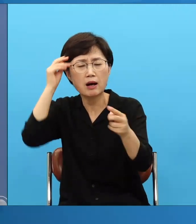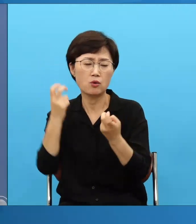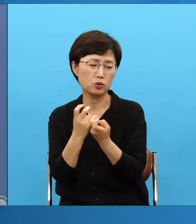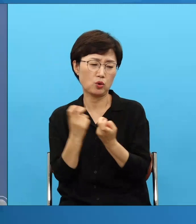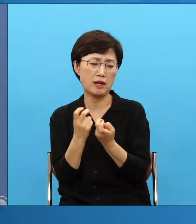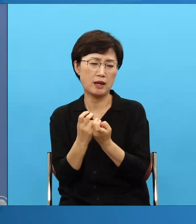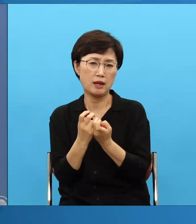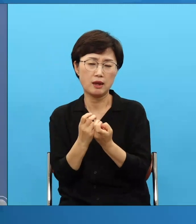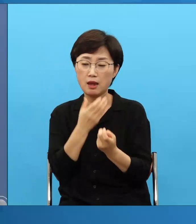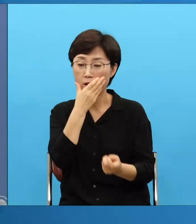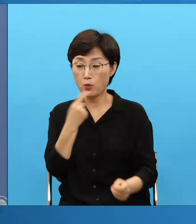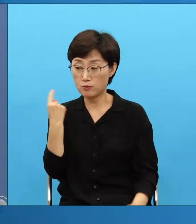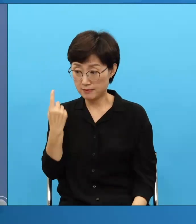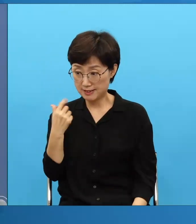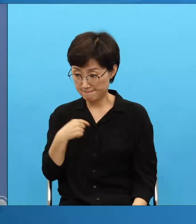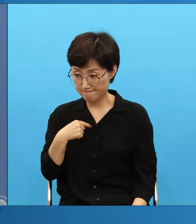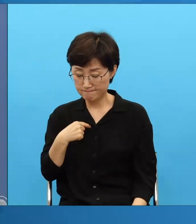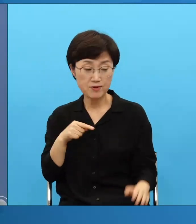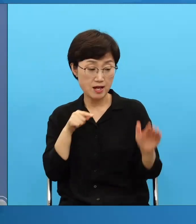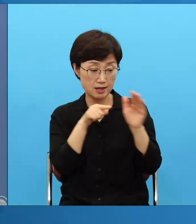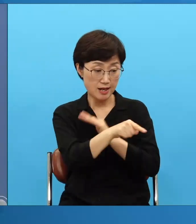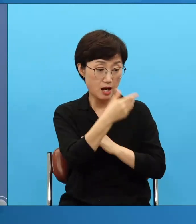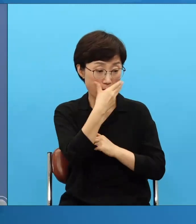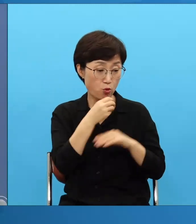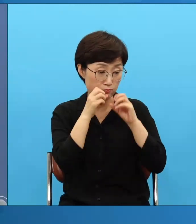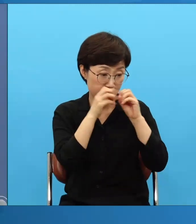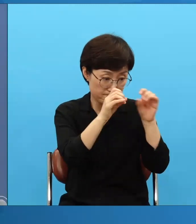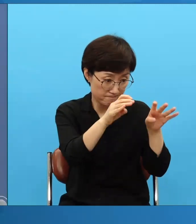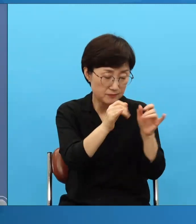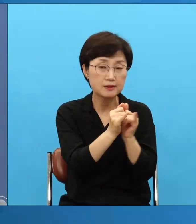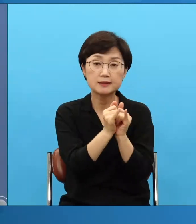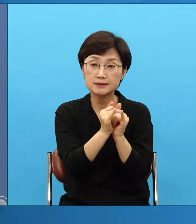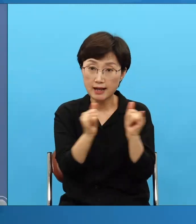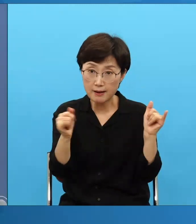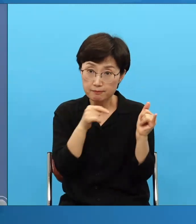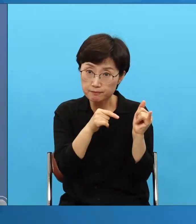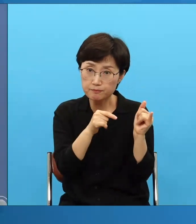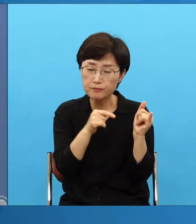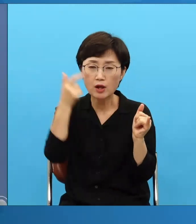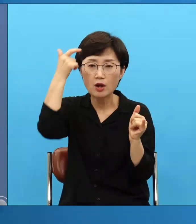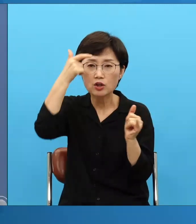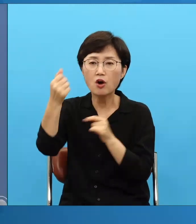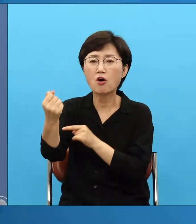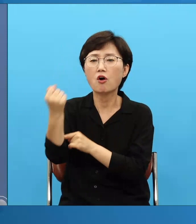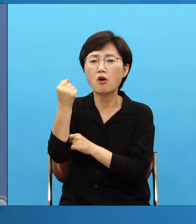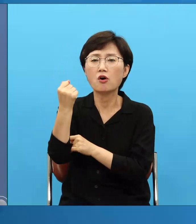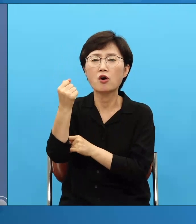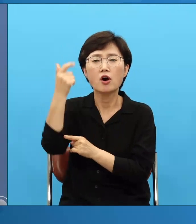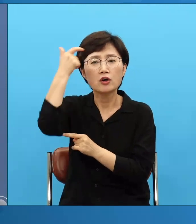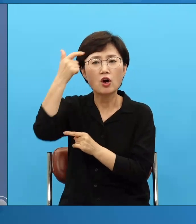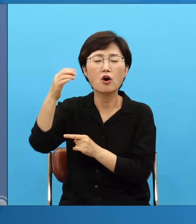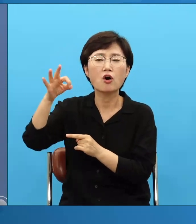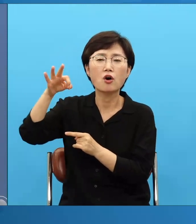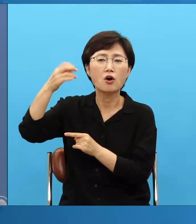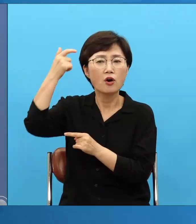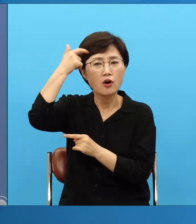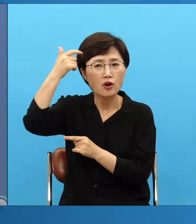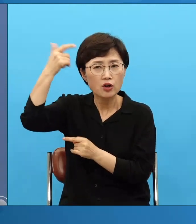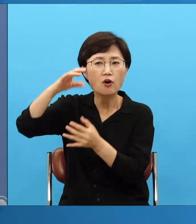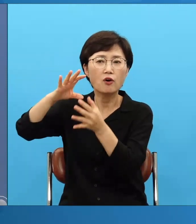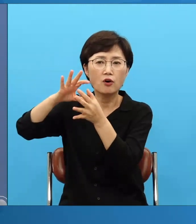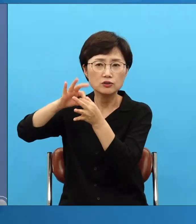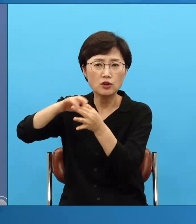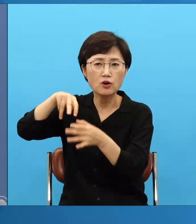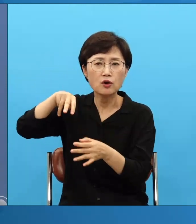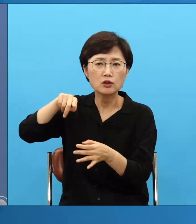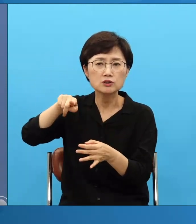calamity comes upon the world. 그걸 아는 자가 영적 서밋입니다. And those who know this answer 그렇죠. is the 그 증거를 spiritual 가지고 summit. 기도하는 겁니다. And it's with that evidence 기도만 that